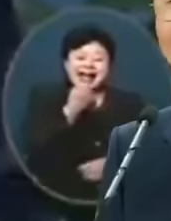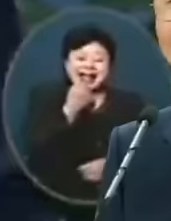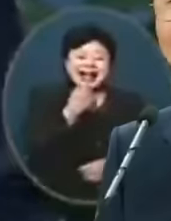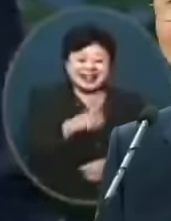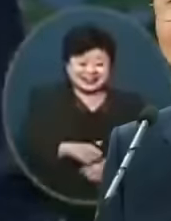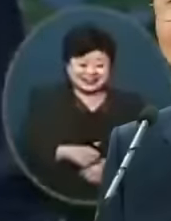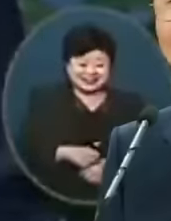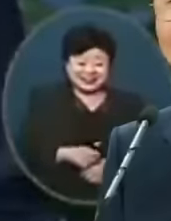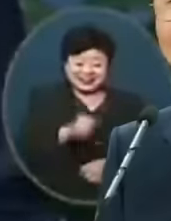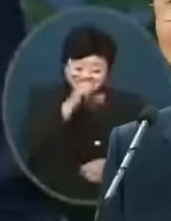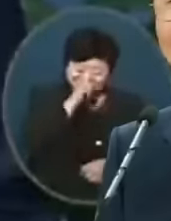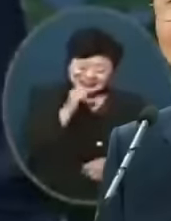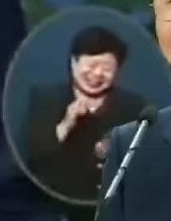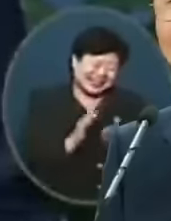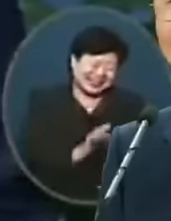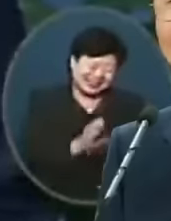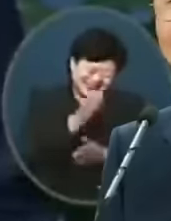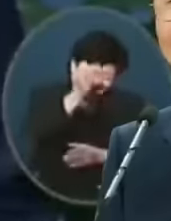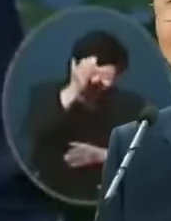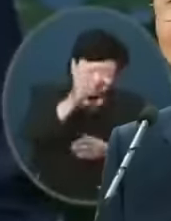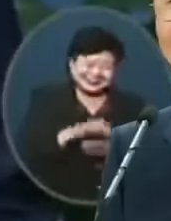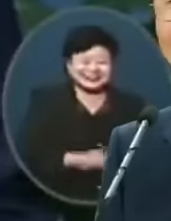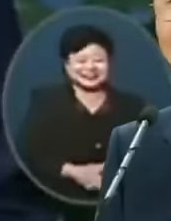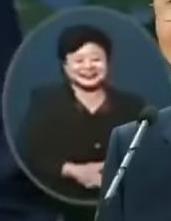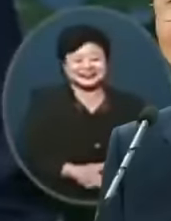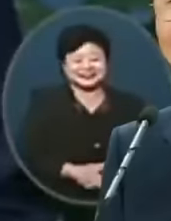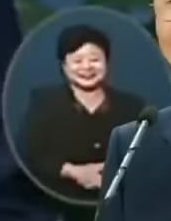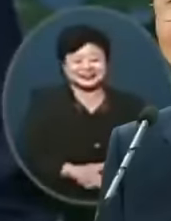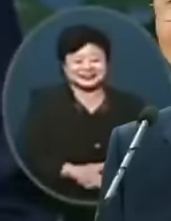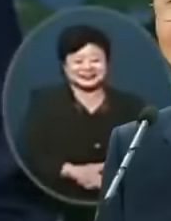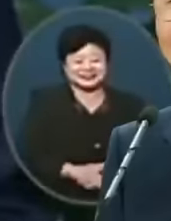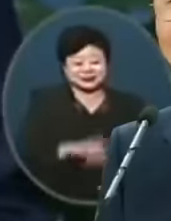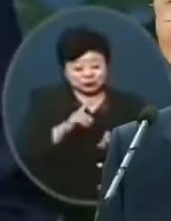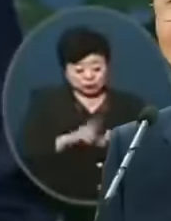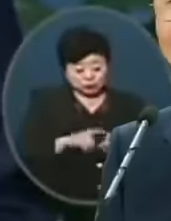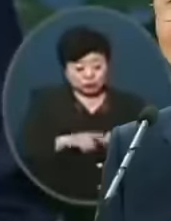아 좋다 할렐루야 그렇게 하면